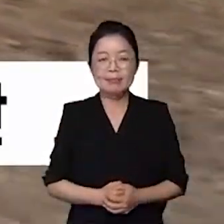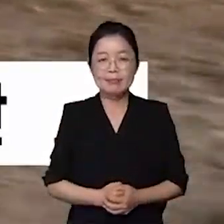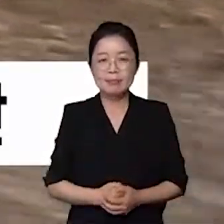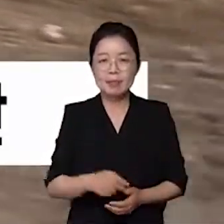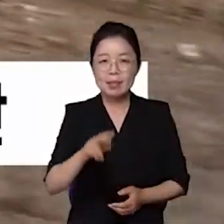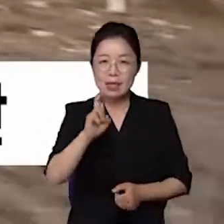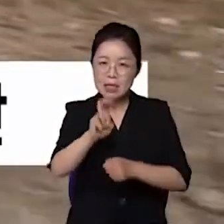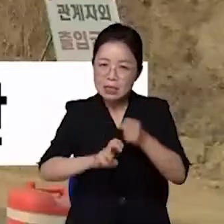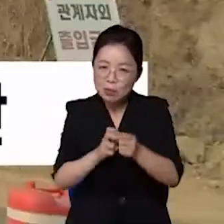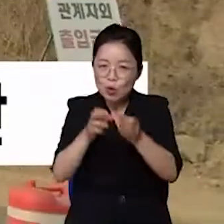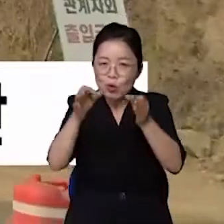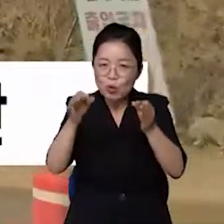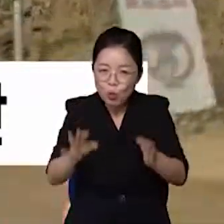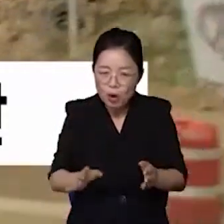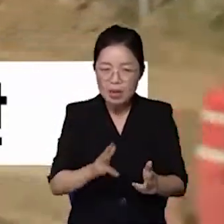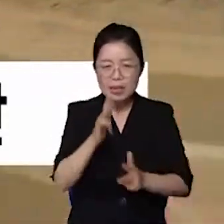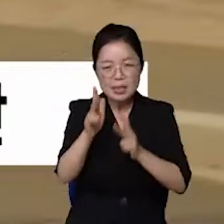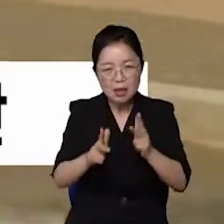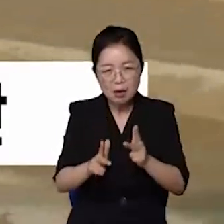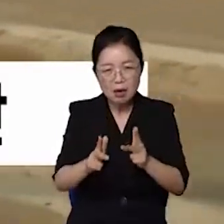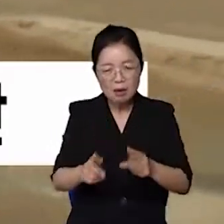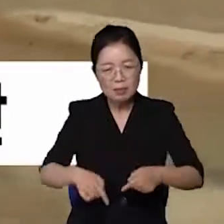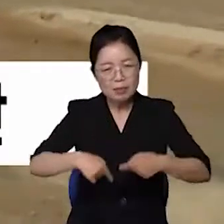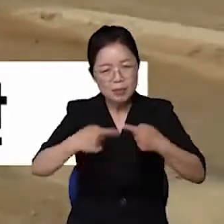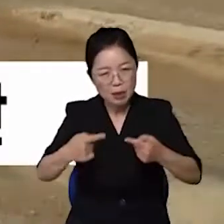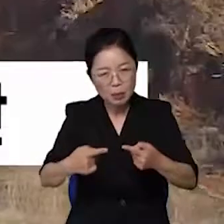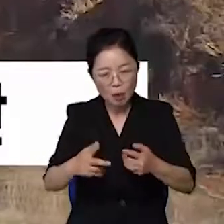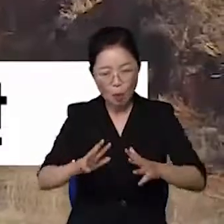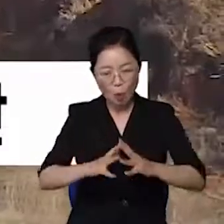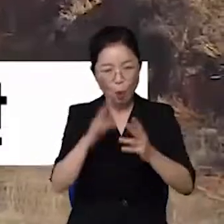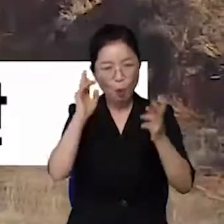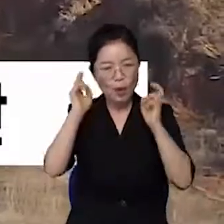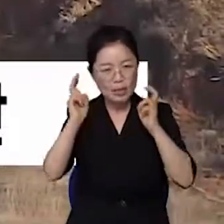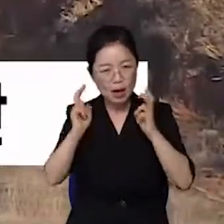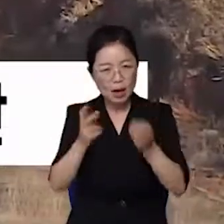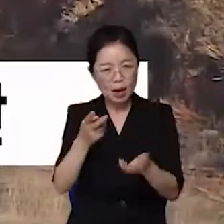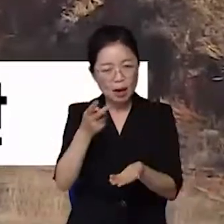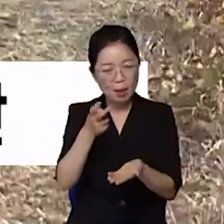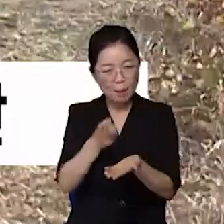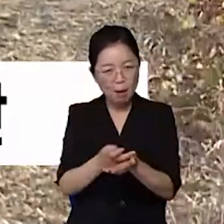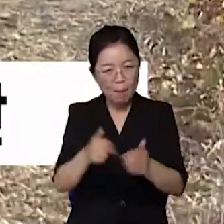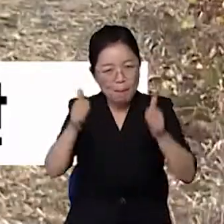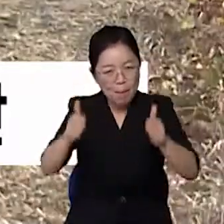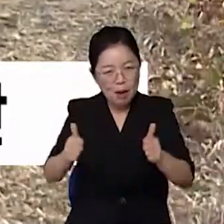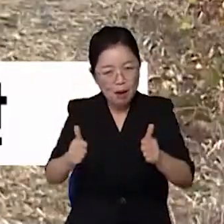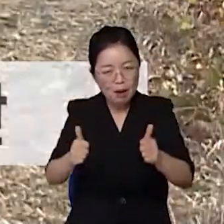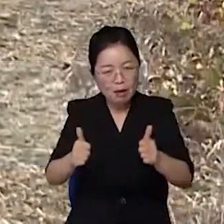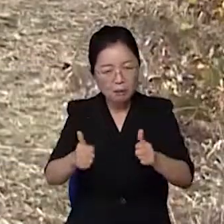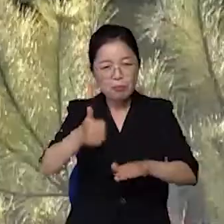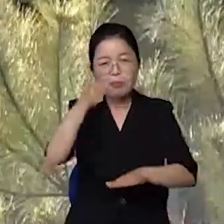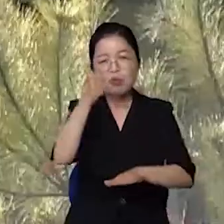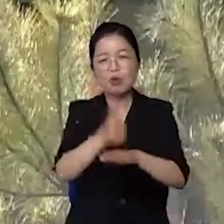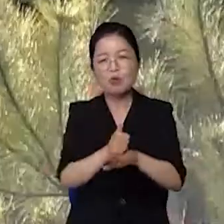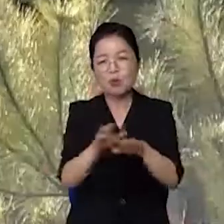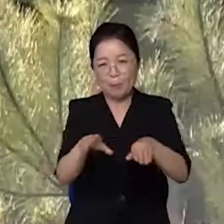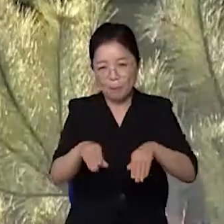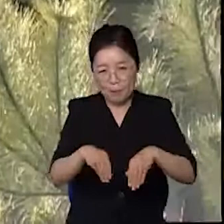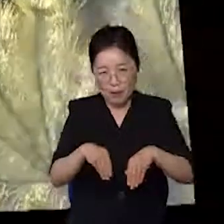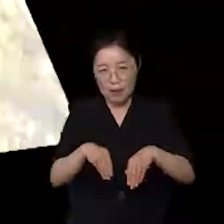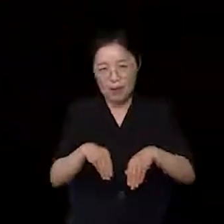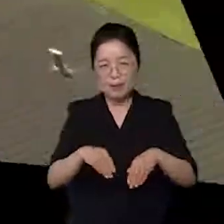20년 가까이 흐를 동안 사업에 참여하기로 했던 건설사들은 법정 공방 등 잡음만 남긴 채 발을